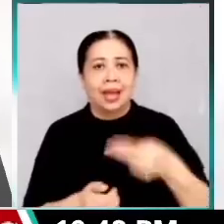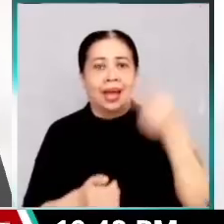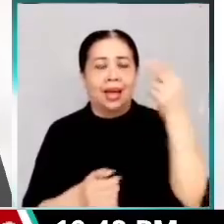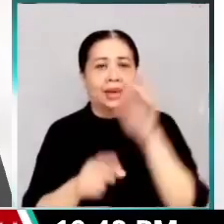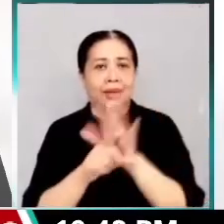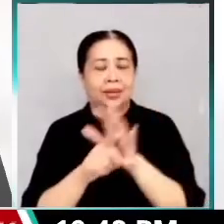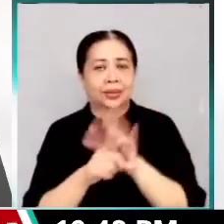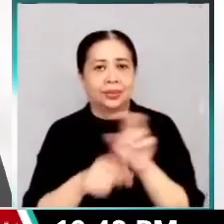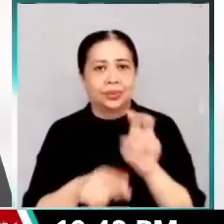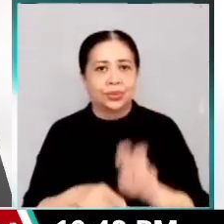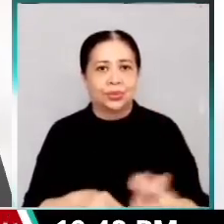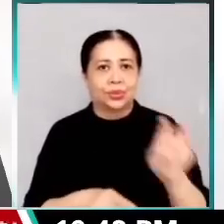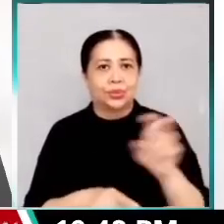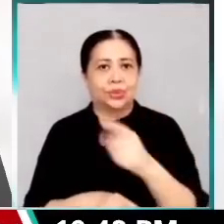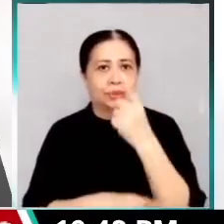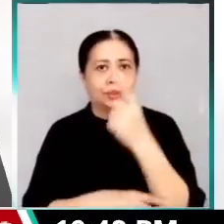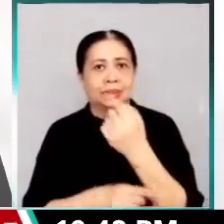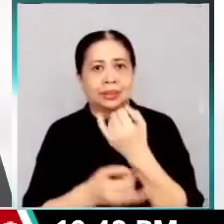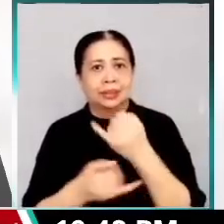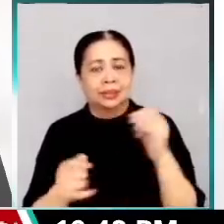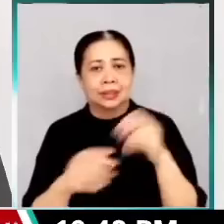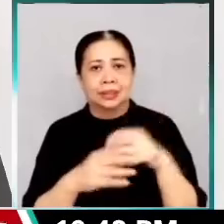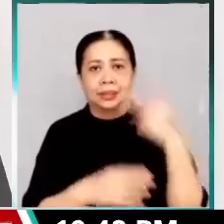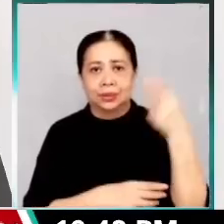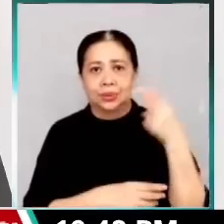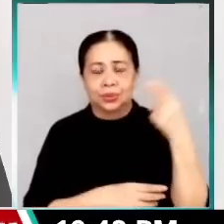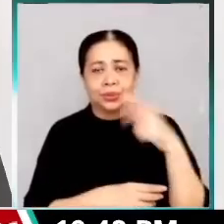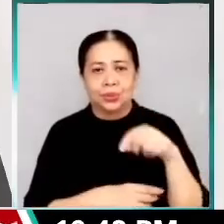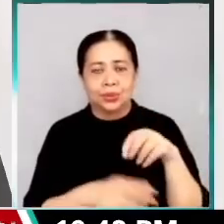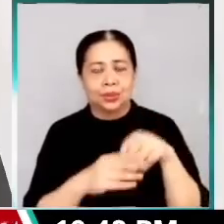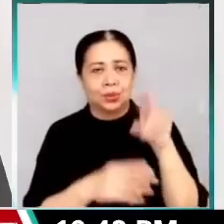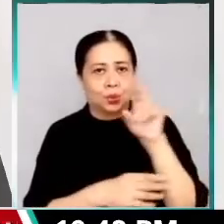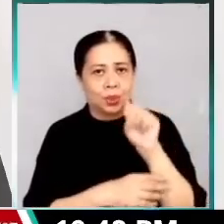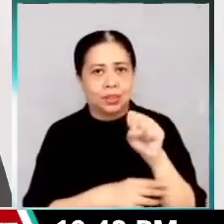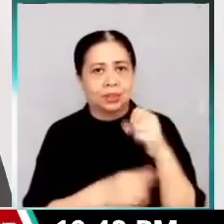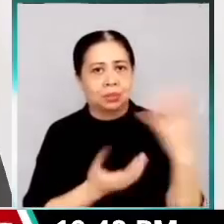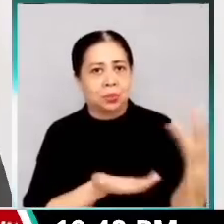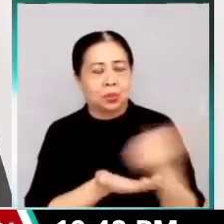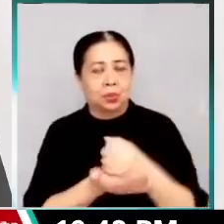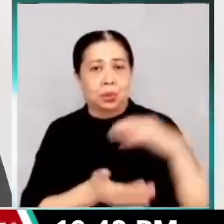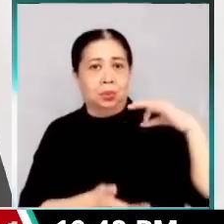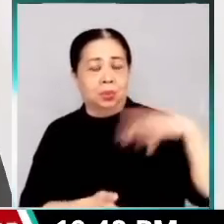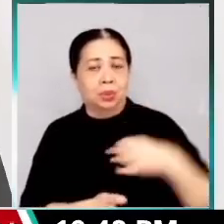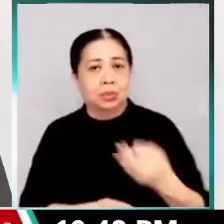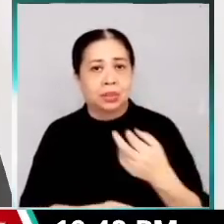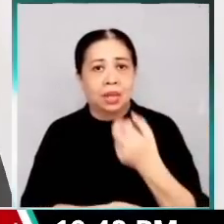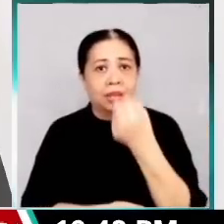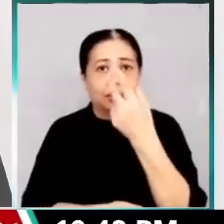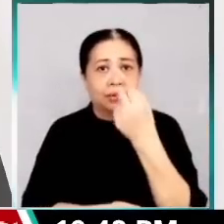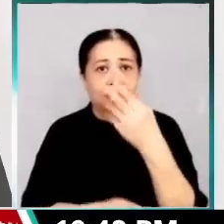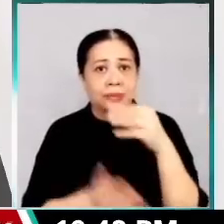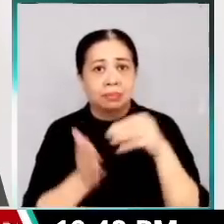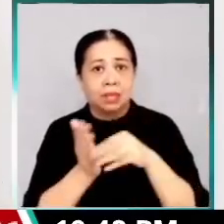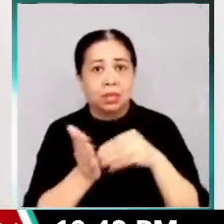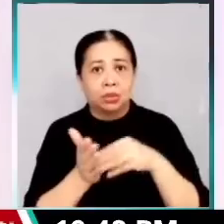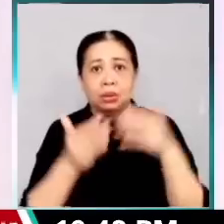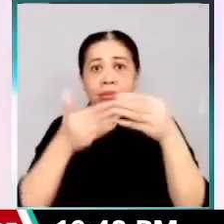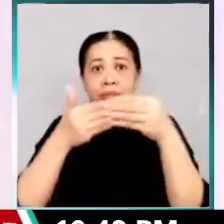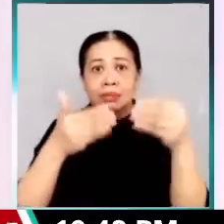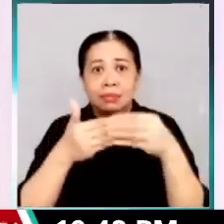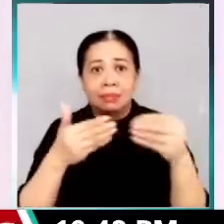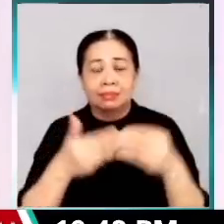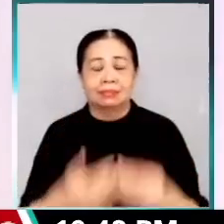Asian soloist sa US history. Kumita ang tour ng nasa mahigit $30 million. Aubrey